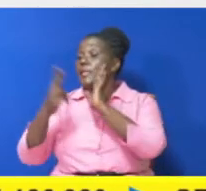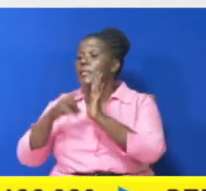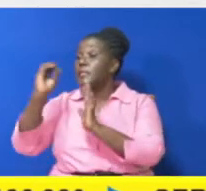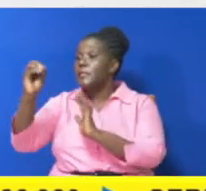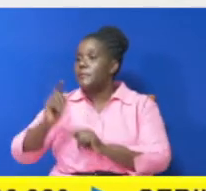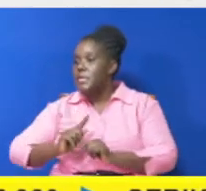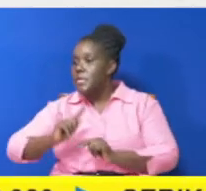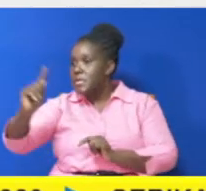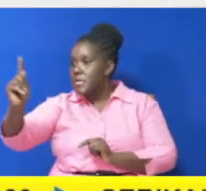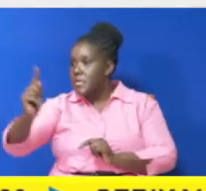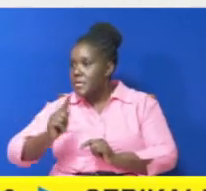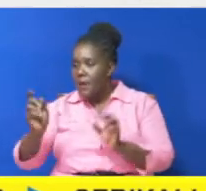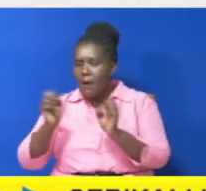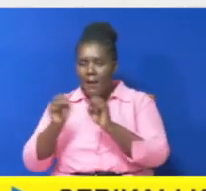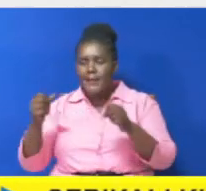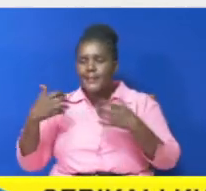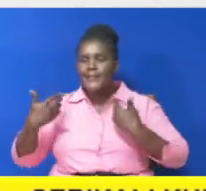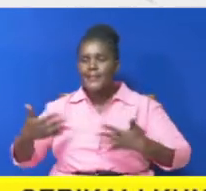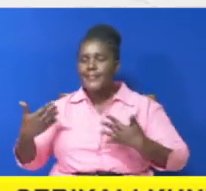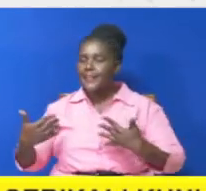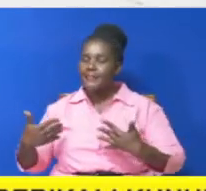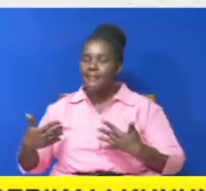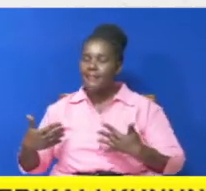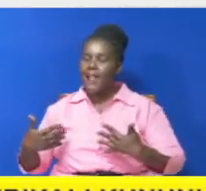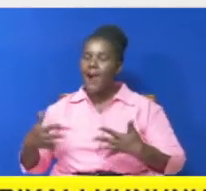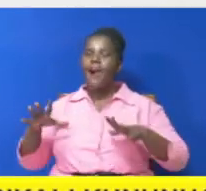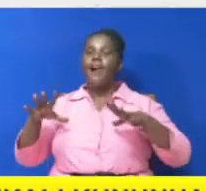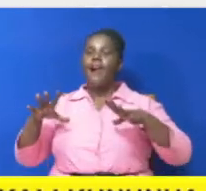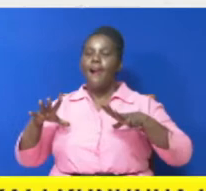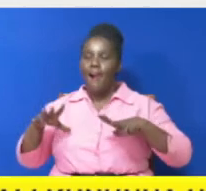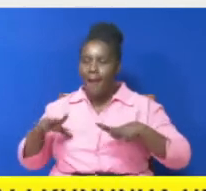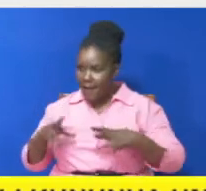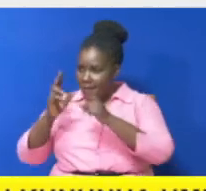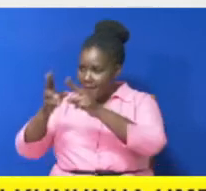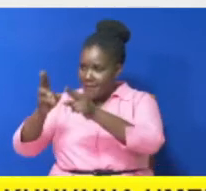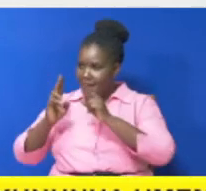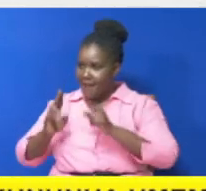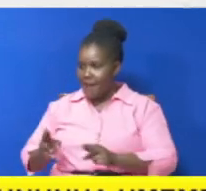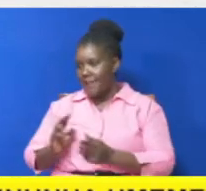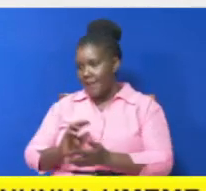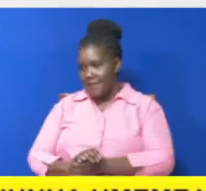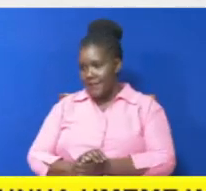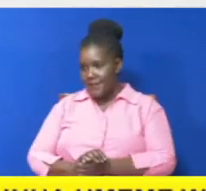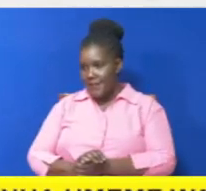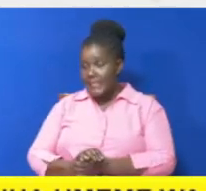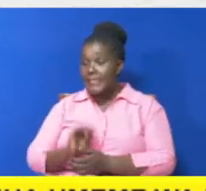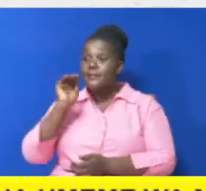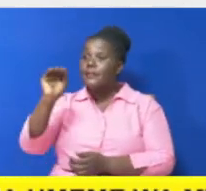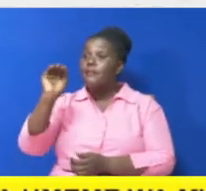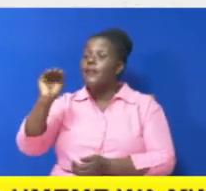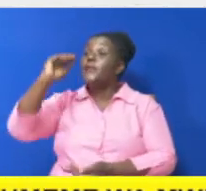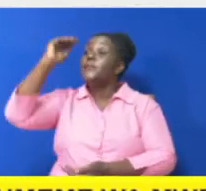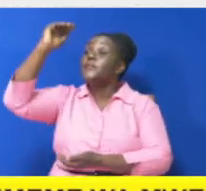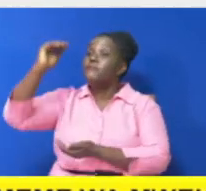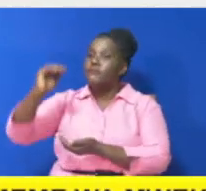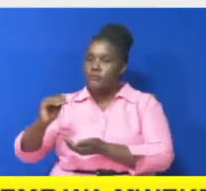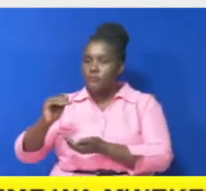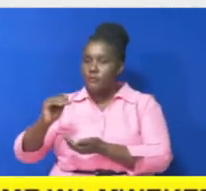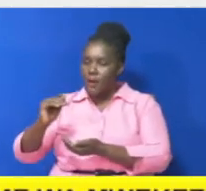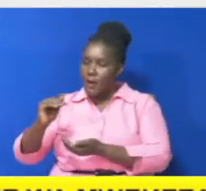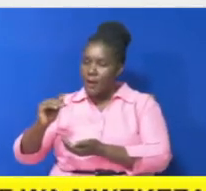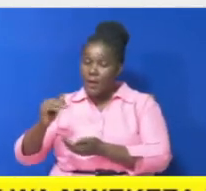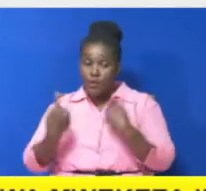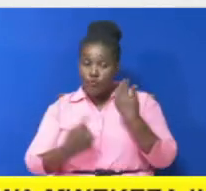nyingine, kitu ambacho sasa hivi kwa uwepo wa haya madaraja wanakwenda kupunguziwa huo usumbufu